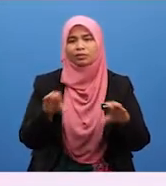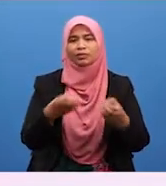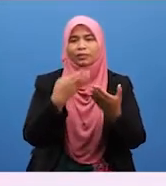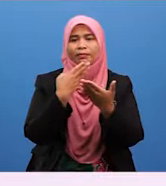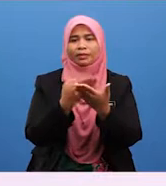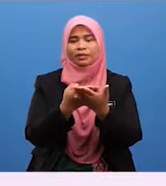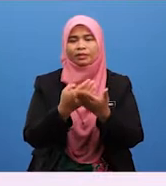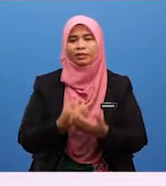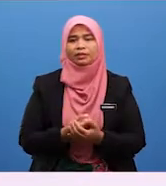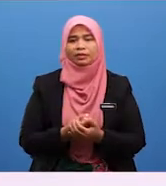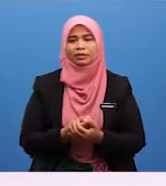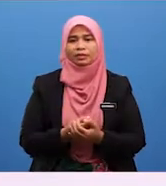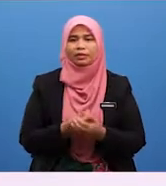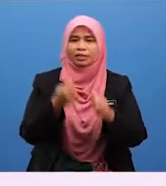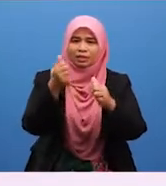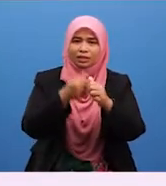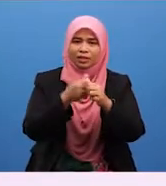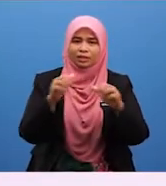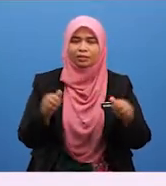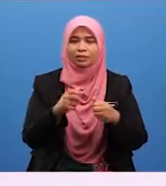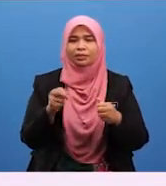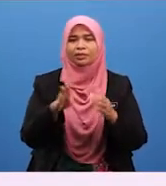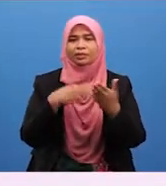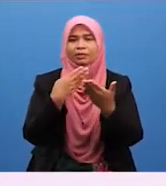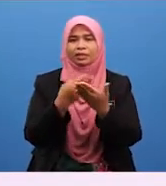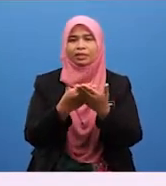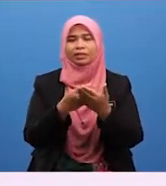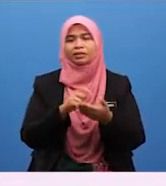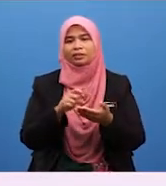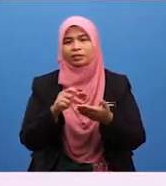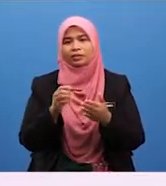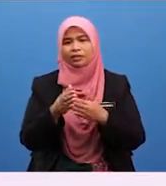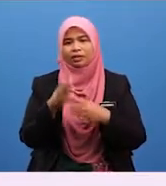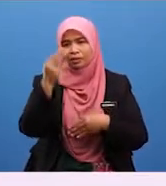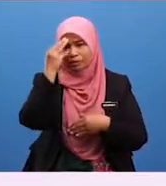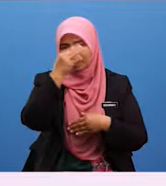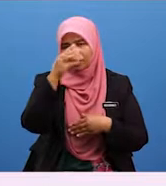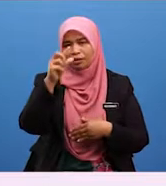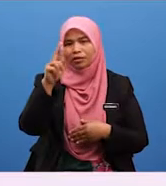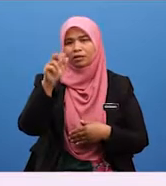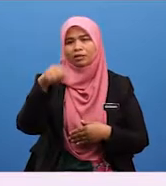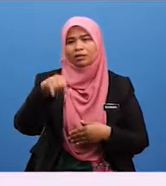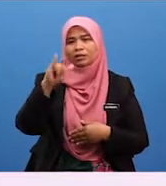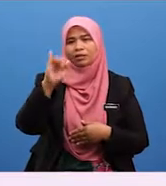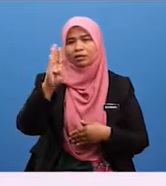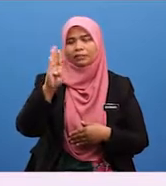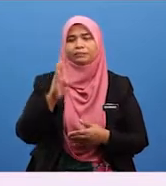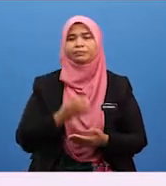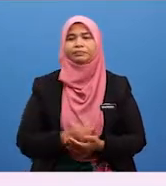kebaikan. Setiap amalan kebaikan dicatat oleh malaikat rakib tanpa culas.